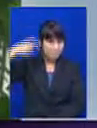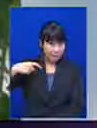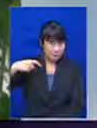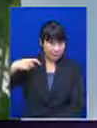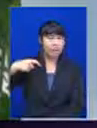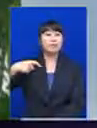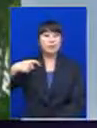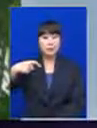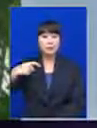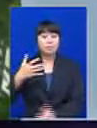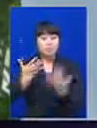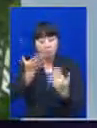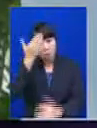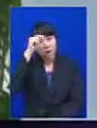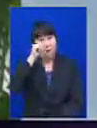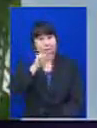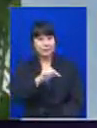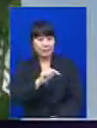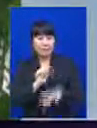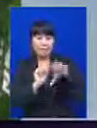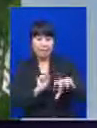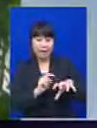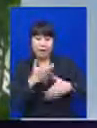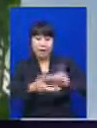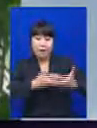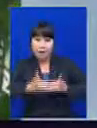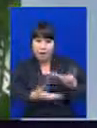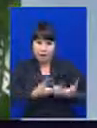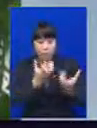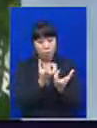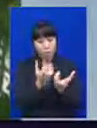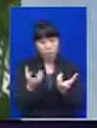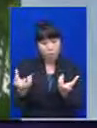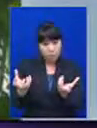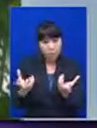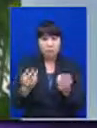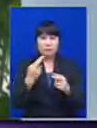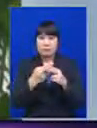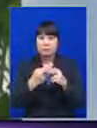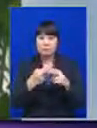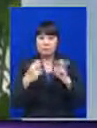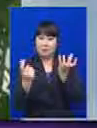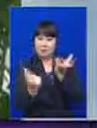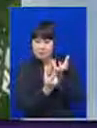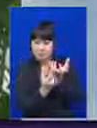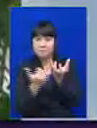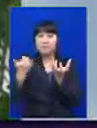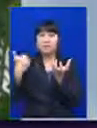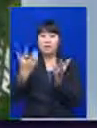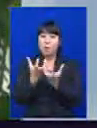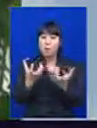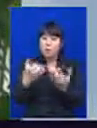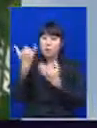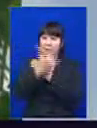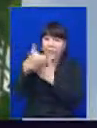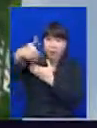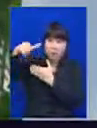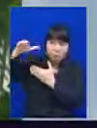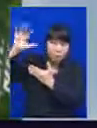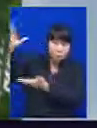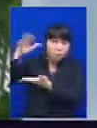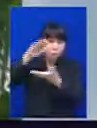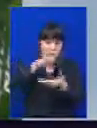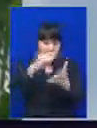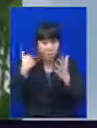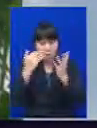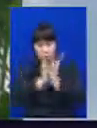านะครับเพราะว่าที่นี่นอกจากจะเป็นแหล่งค้าขายสินค้าแบรนด์เนมรวมถึงสินค้าที่มาจากต่างประเทศค่อนข้